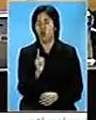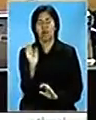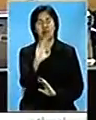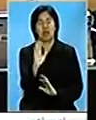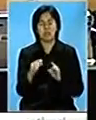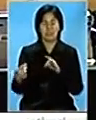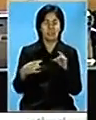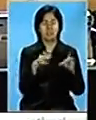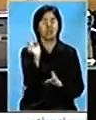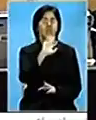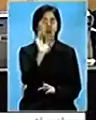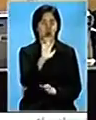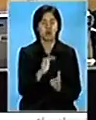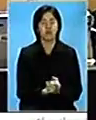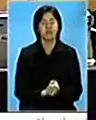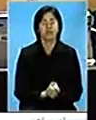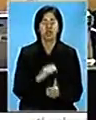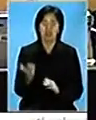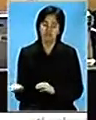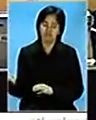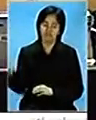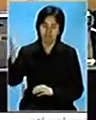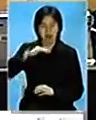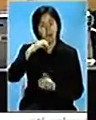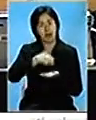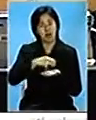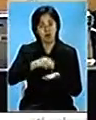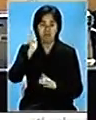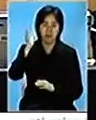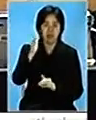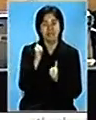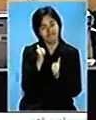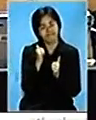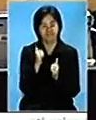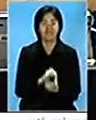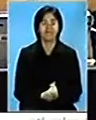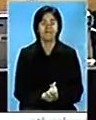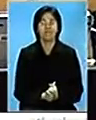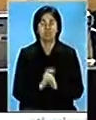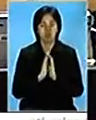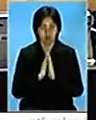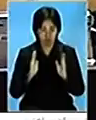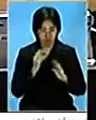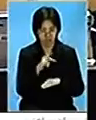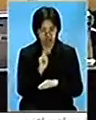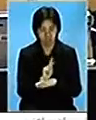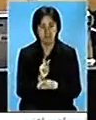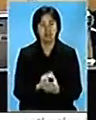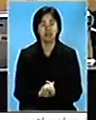มแทงกันนะครับมันบรรยากาศมันก็ดีอยู่แล้วนะครับ ขอบคุณครับท่านประธาน ถ้า